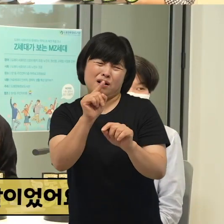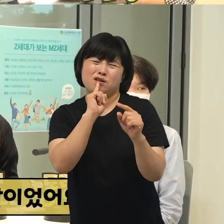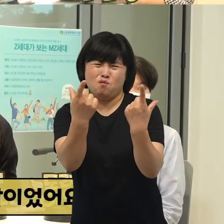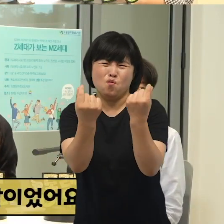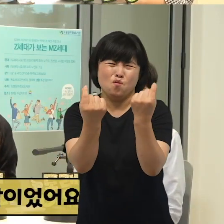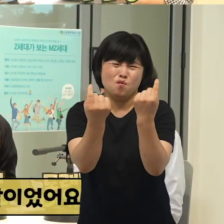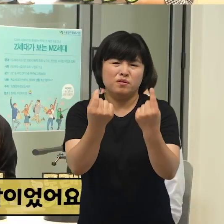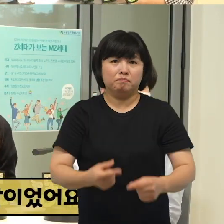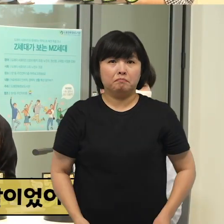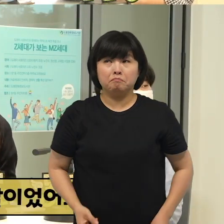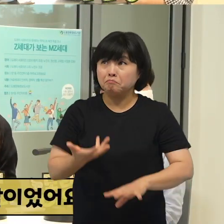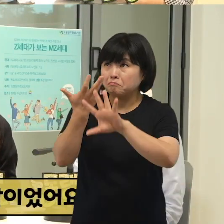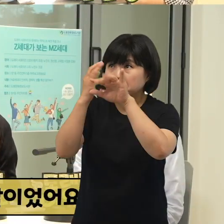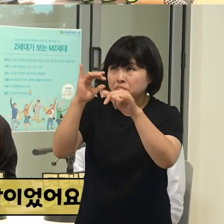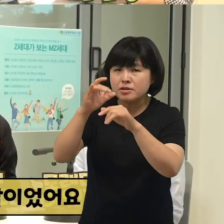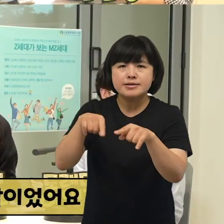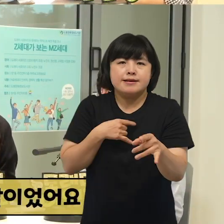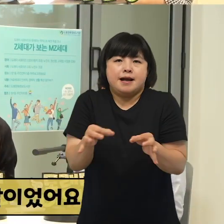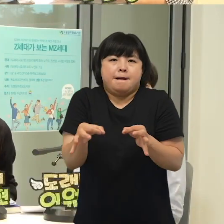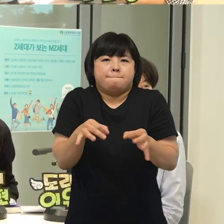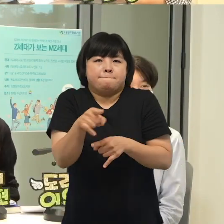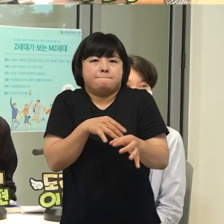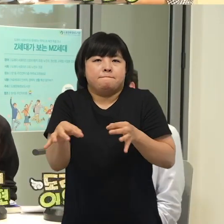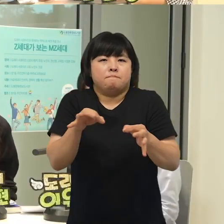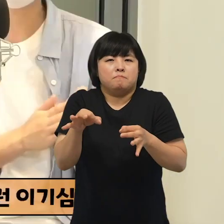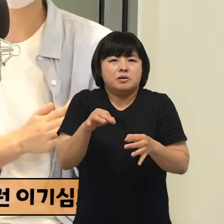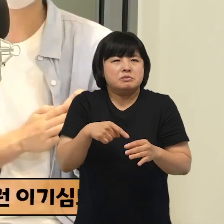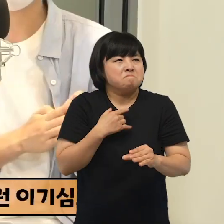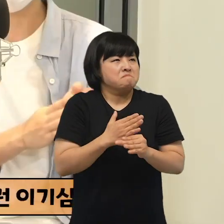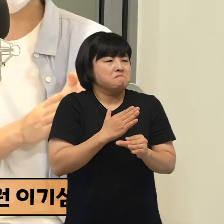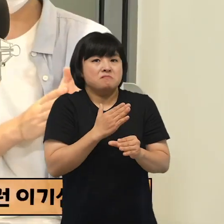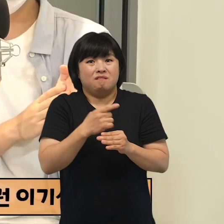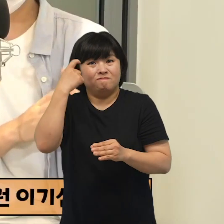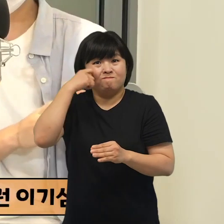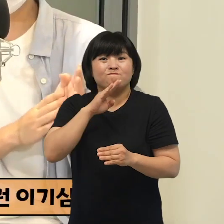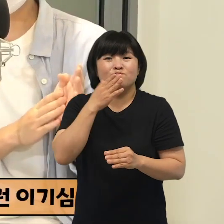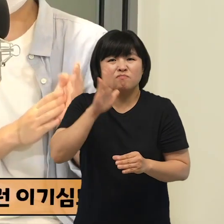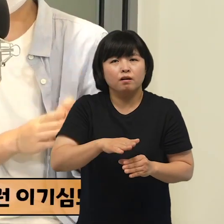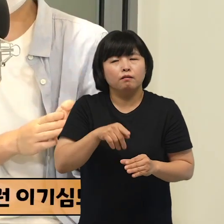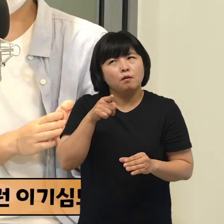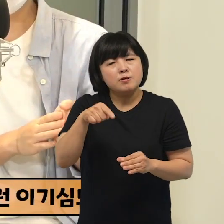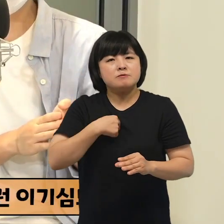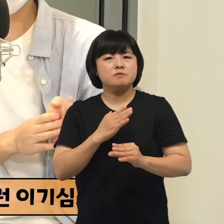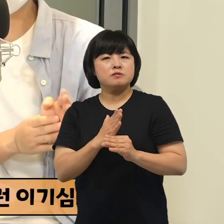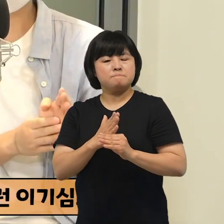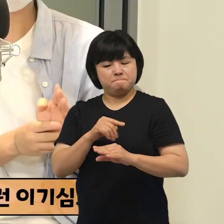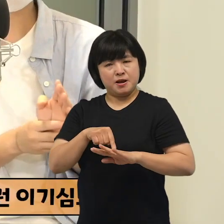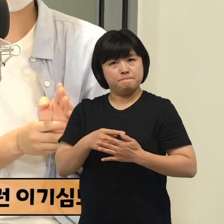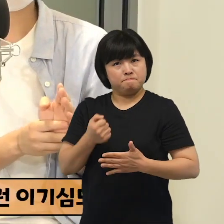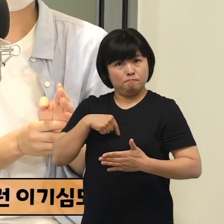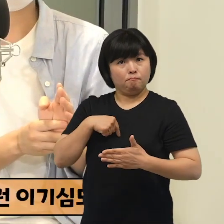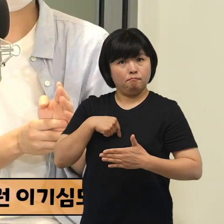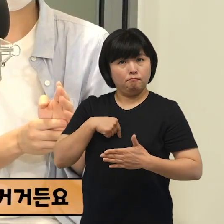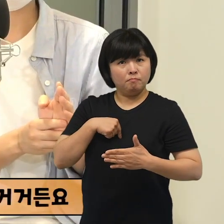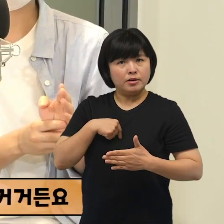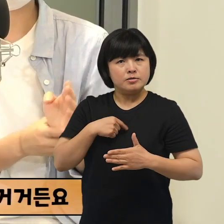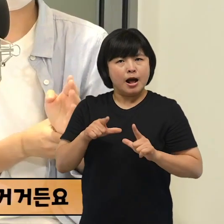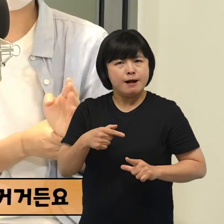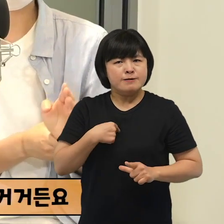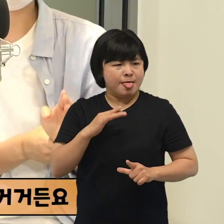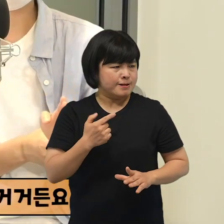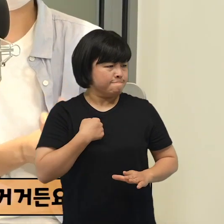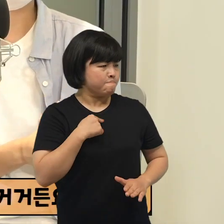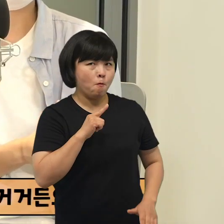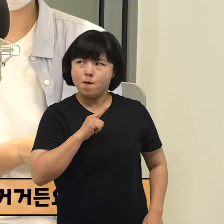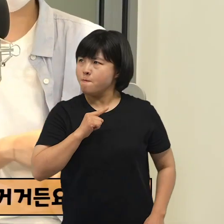외국인 CEO가 우리나라 한 거였어요. 정말요? 네. 오히려 이기적으로 느껴질 수도 있겠지만 이런 이기심도 이제 사실